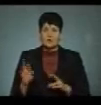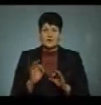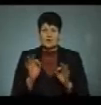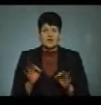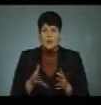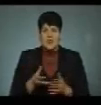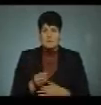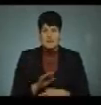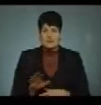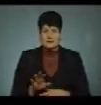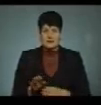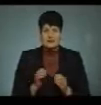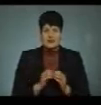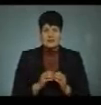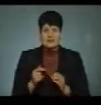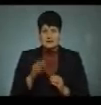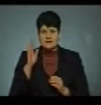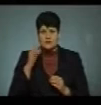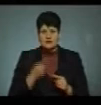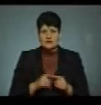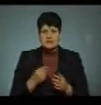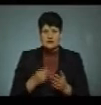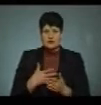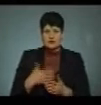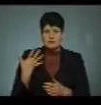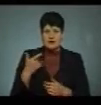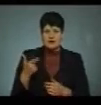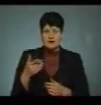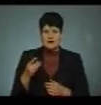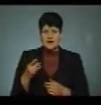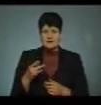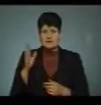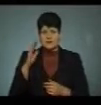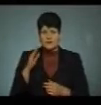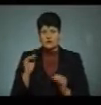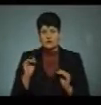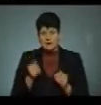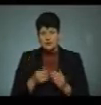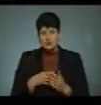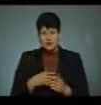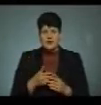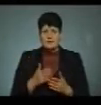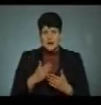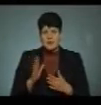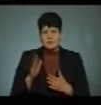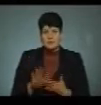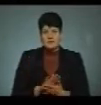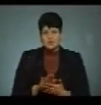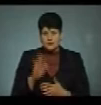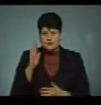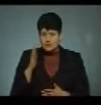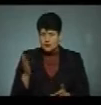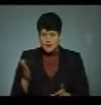платити. Тобто 10 гривень за воду – це дорого, 5 гривень за воду – це менш дорого, але все рівно мала би бути безкоштовна вода.